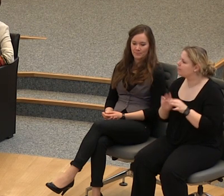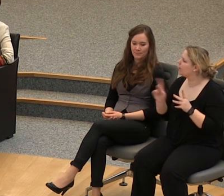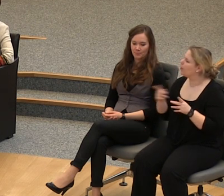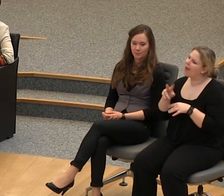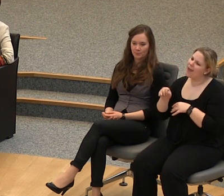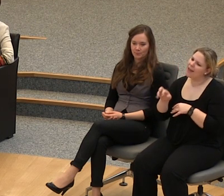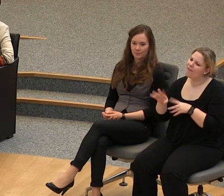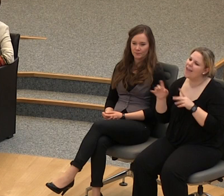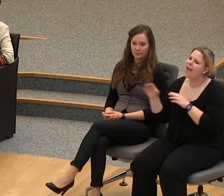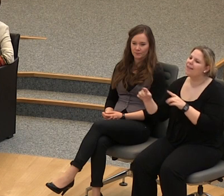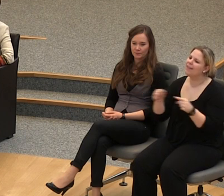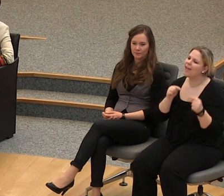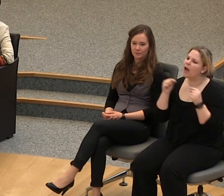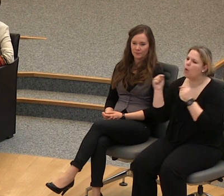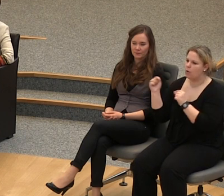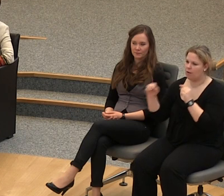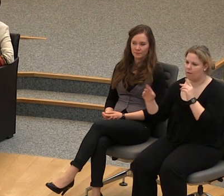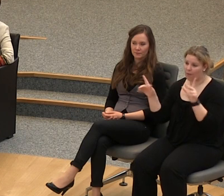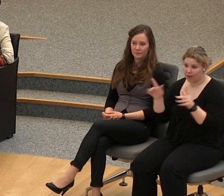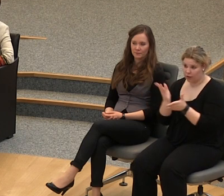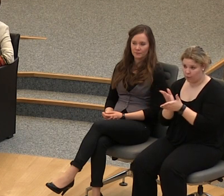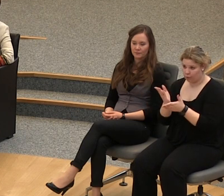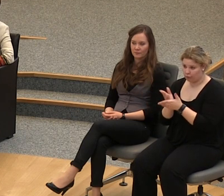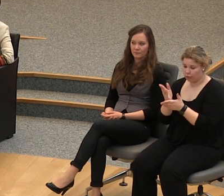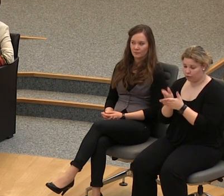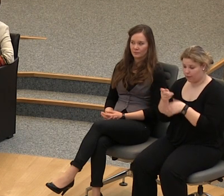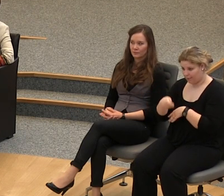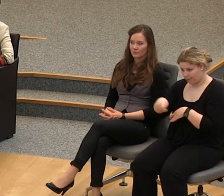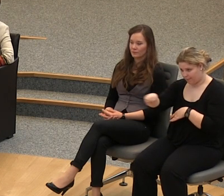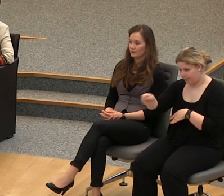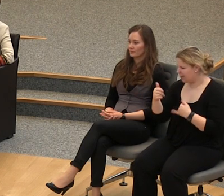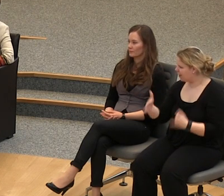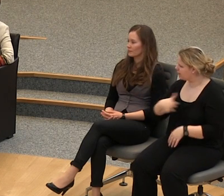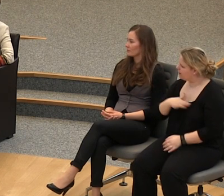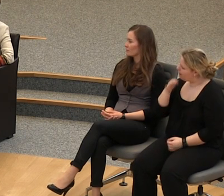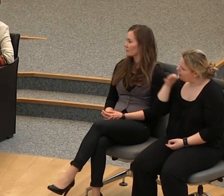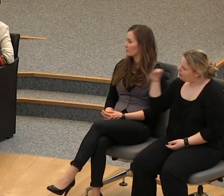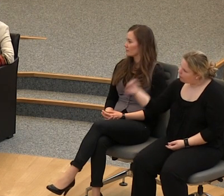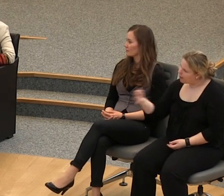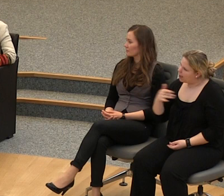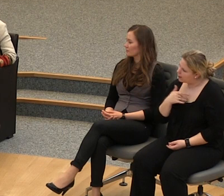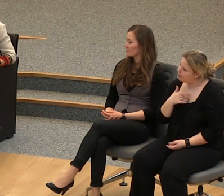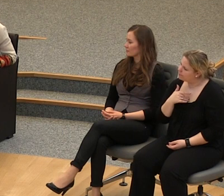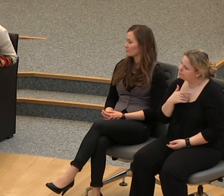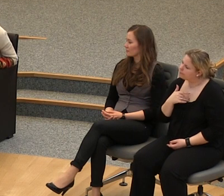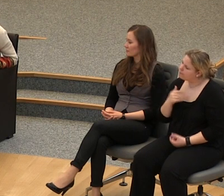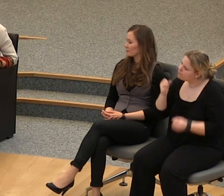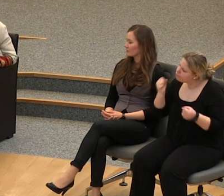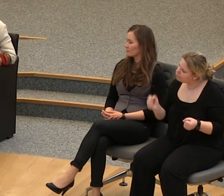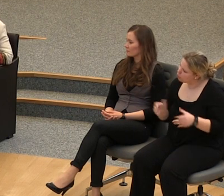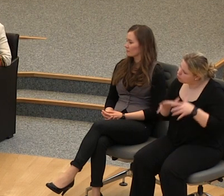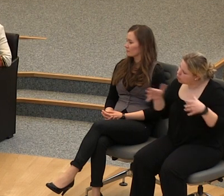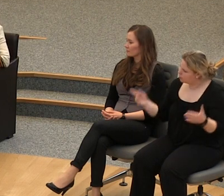NRW-Dialogveranstaltungen haben bereits stattgefunden. Meine Frage jetzt, wo sehen Sie die allergrößten Herausforderungen